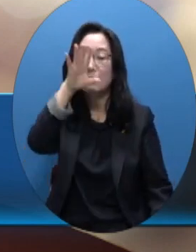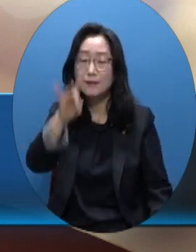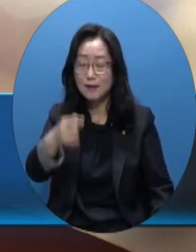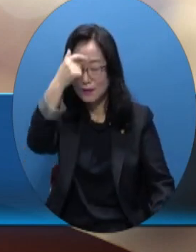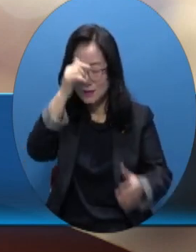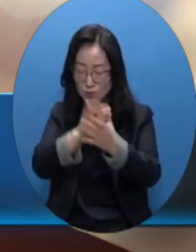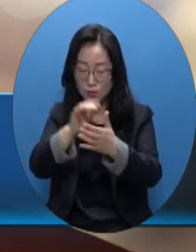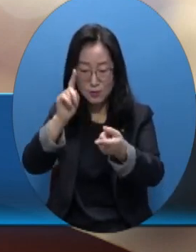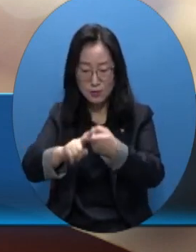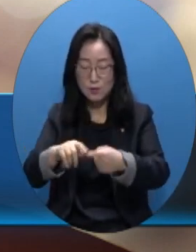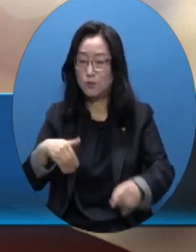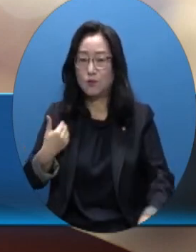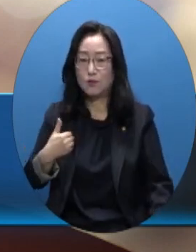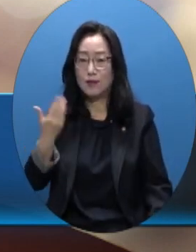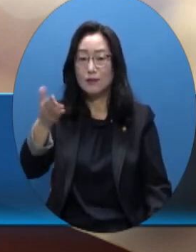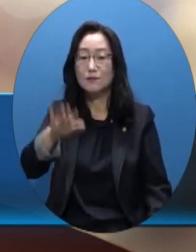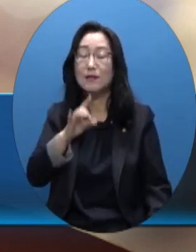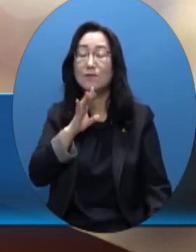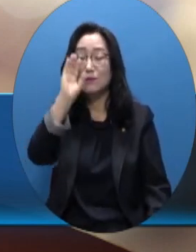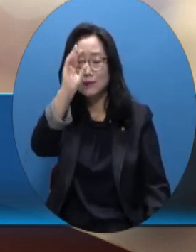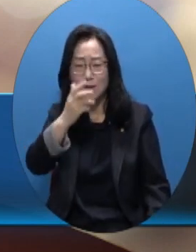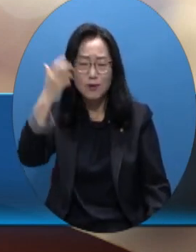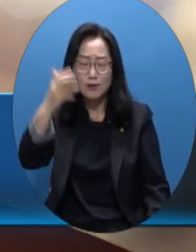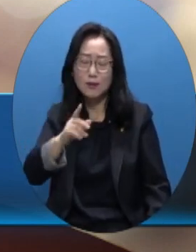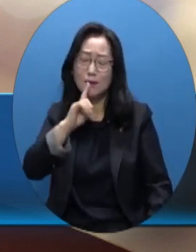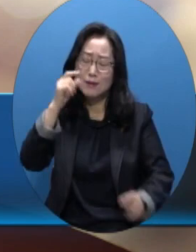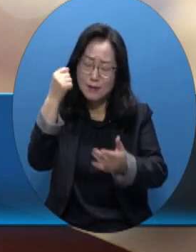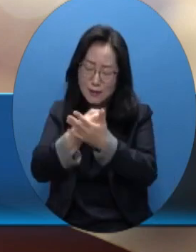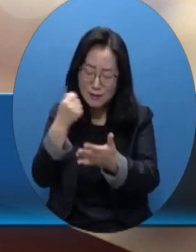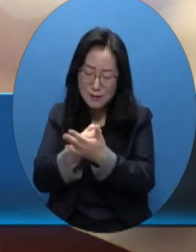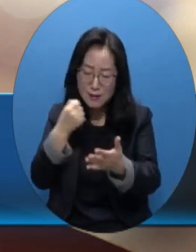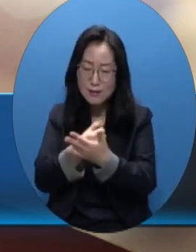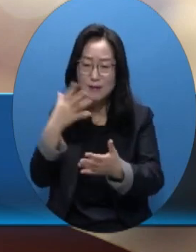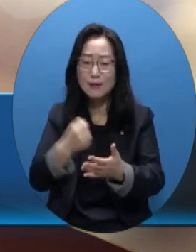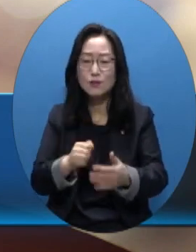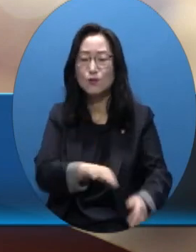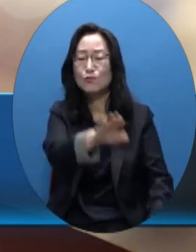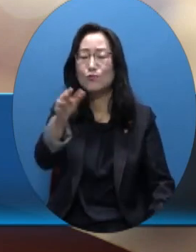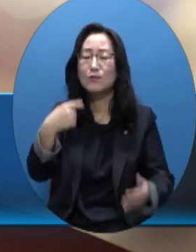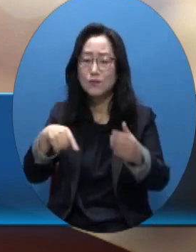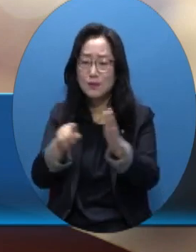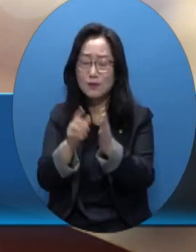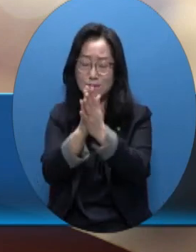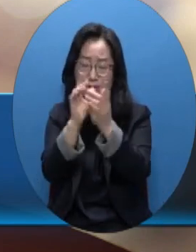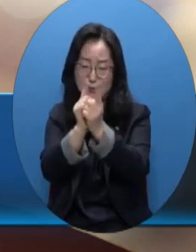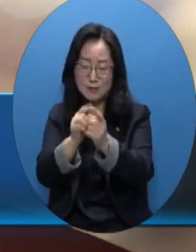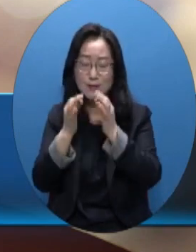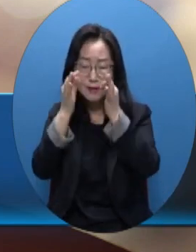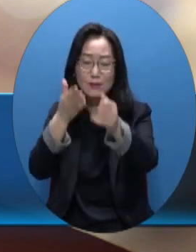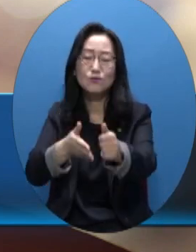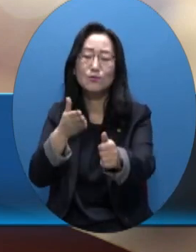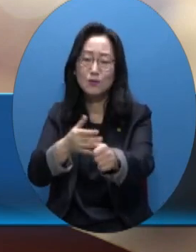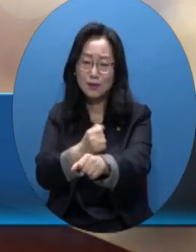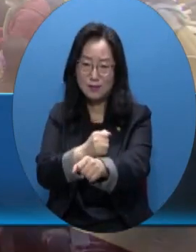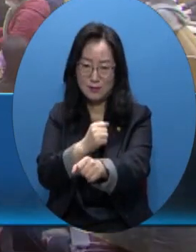바를 알지 못하나 오직 성령이 말할 수 없는 탄식으로 우리를 위하여 친히 간구 하시느니라